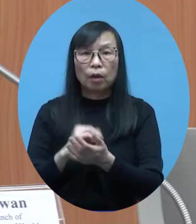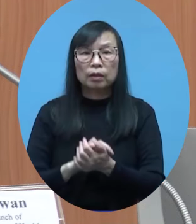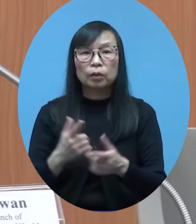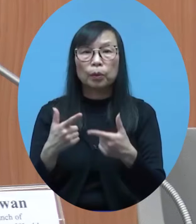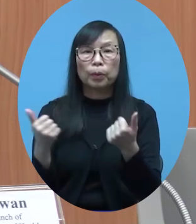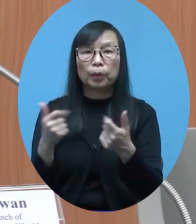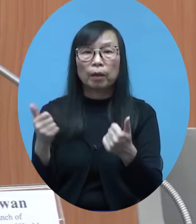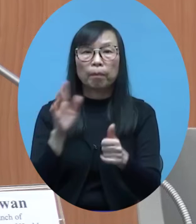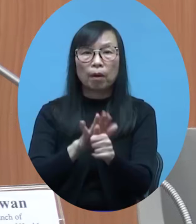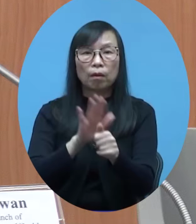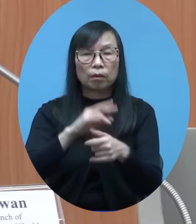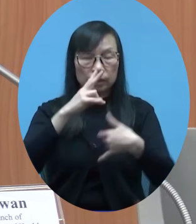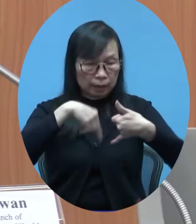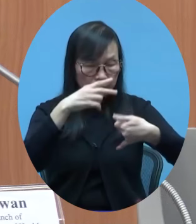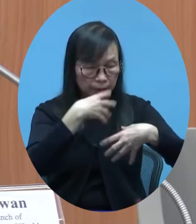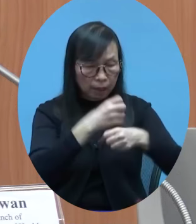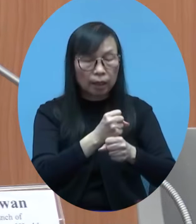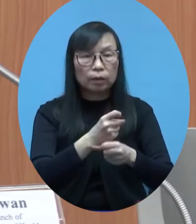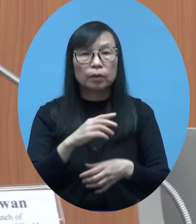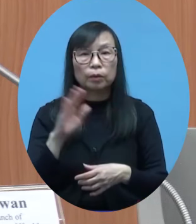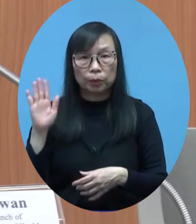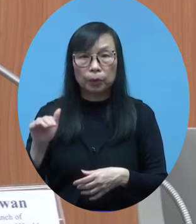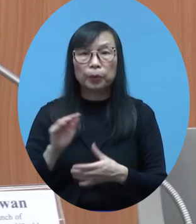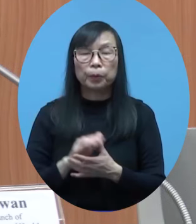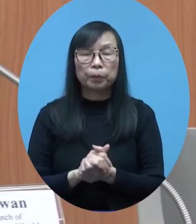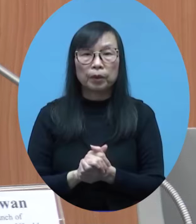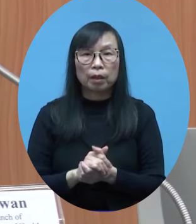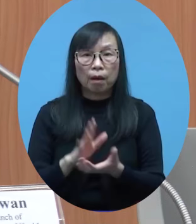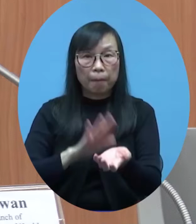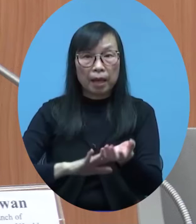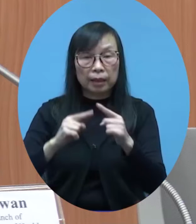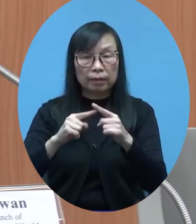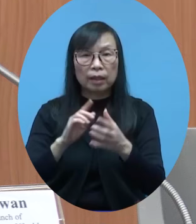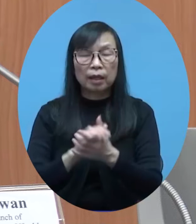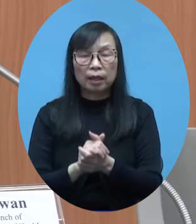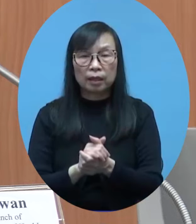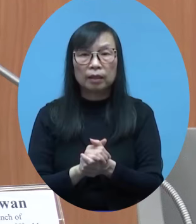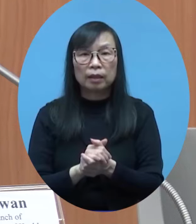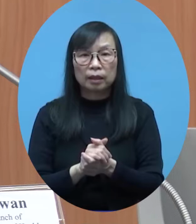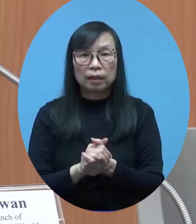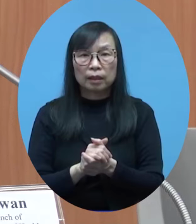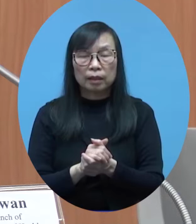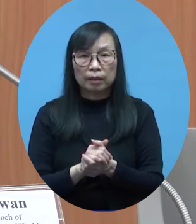合幫翻佢做嗰個檢測。至於病人咧，其實我哋始終咧都係會